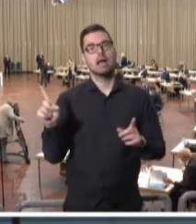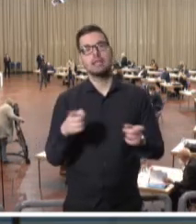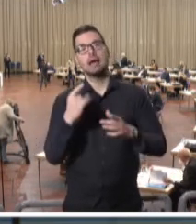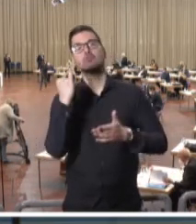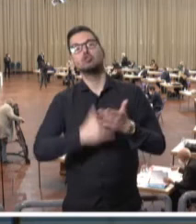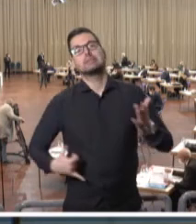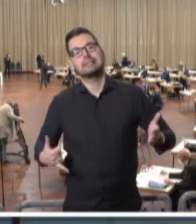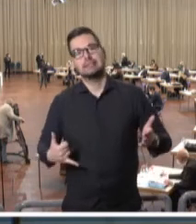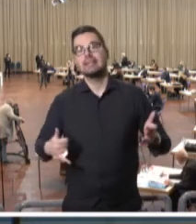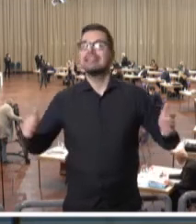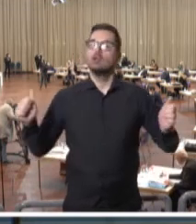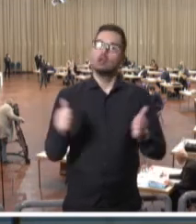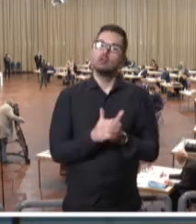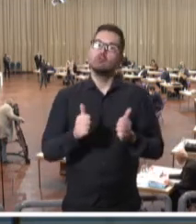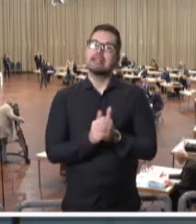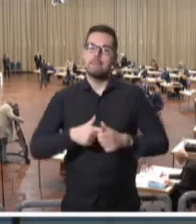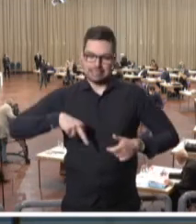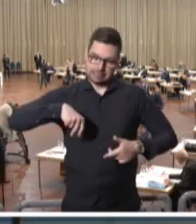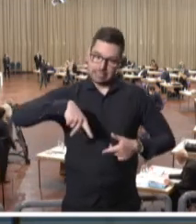Schluss: Wenn wir zusammengehen,